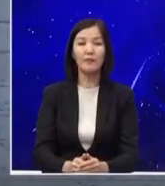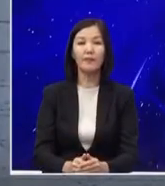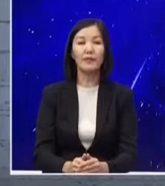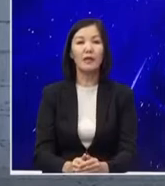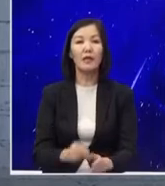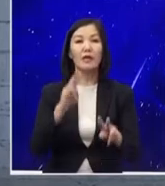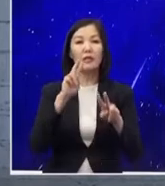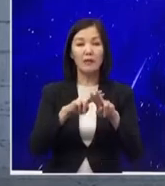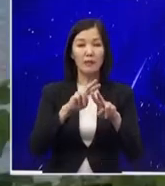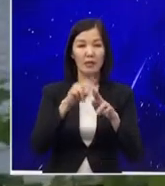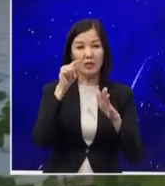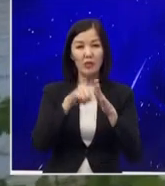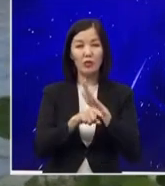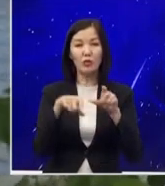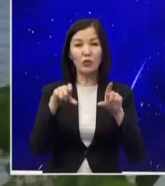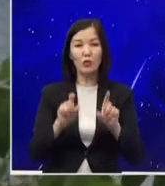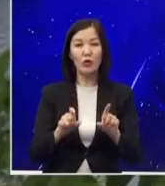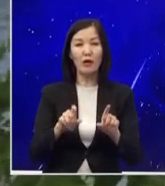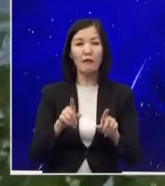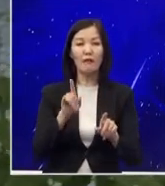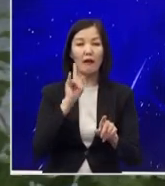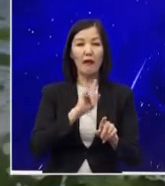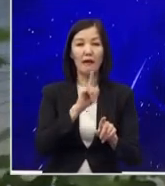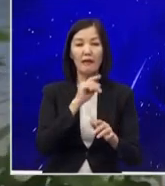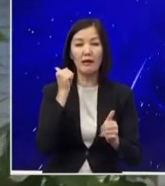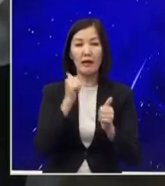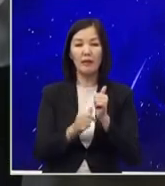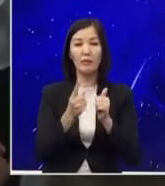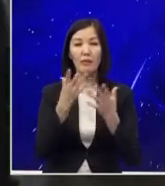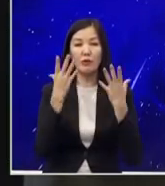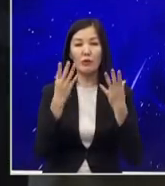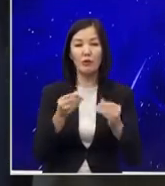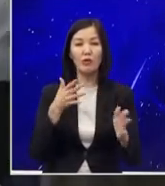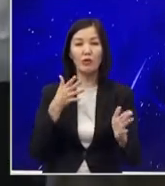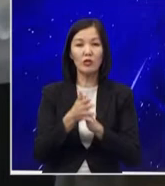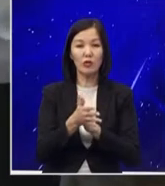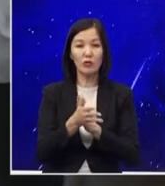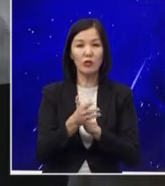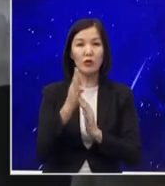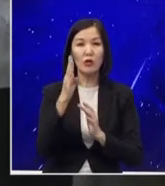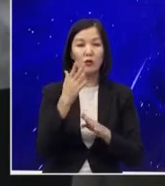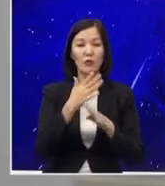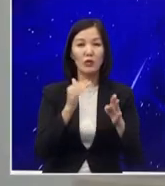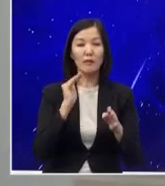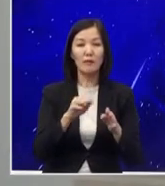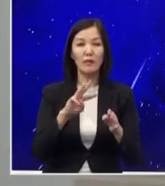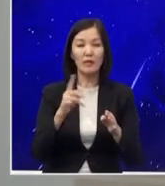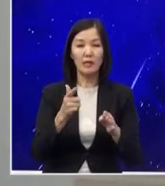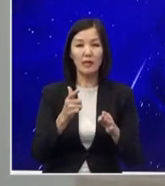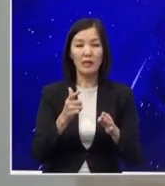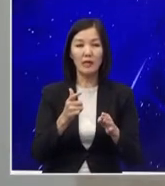темір торға телмірген жазасын өтеушілердің әрбіріне күндік орташа шығыны үшін 4,5 мың теңге